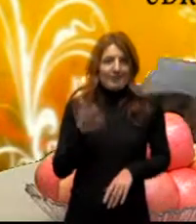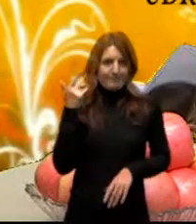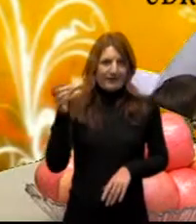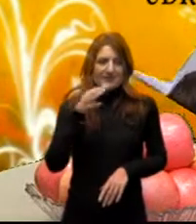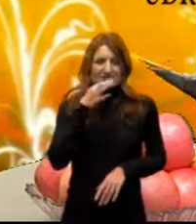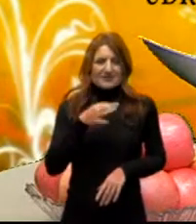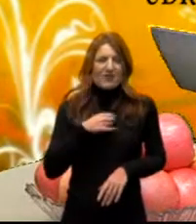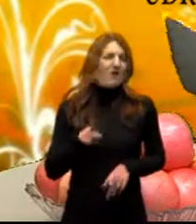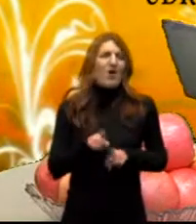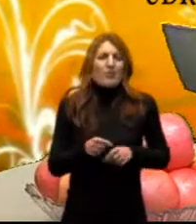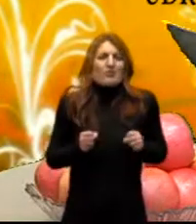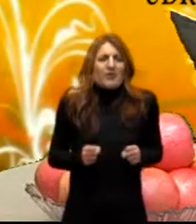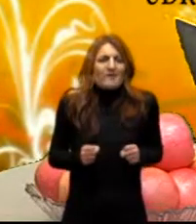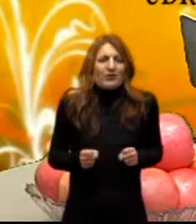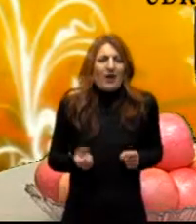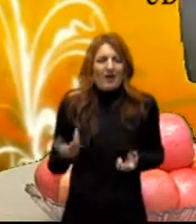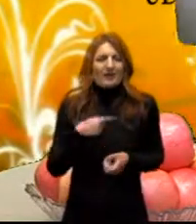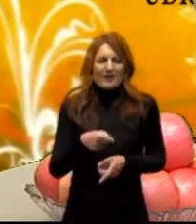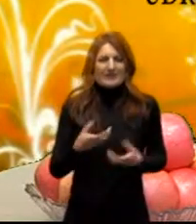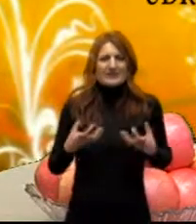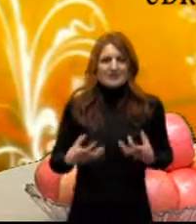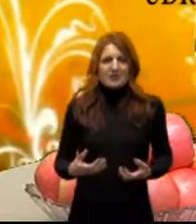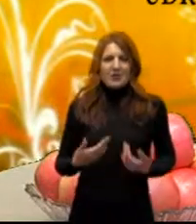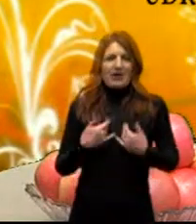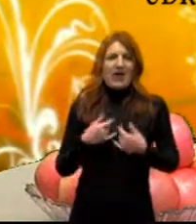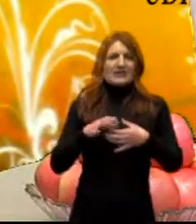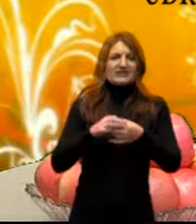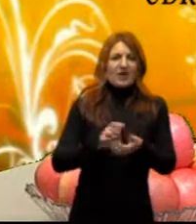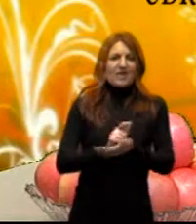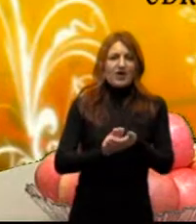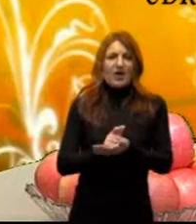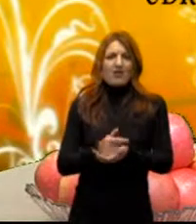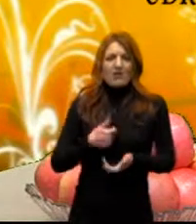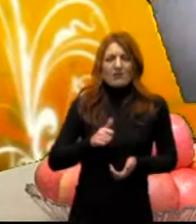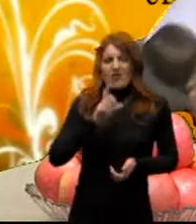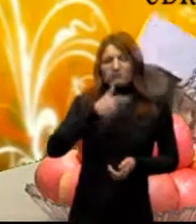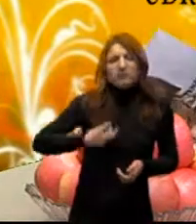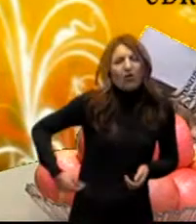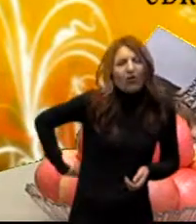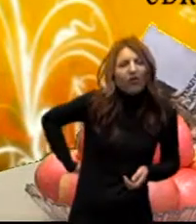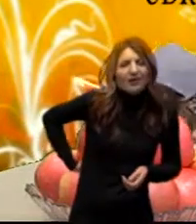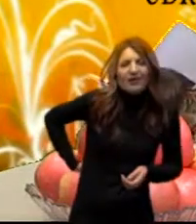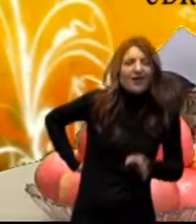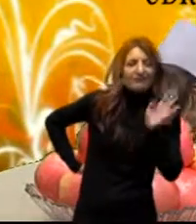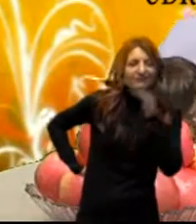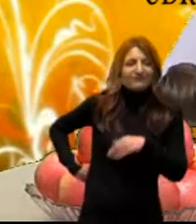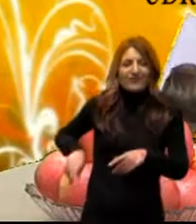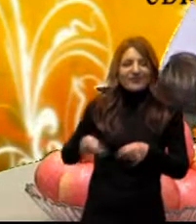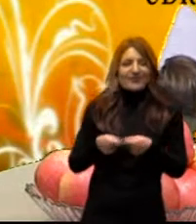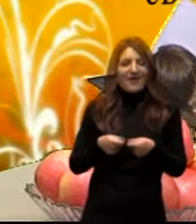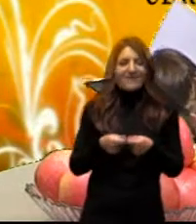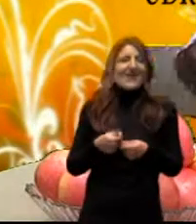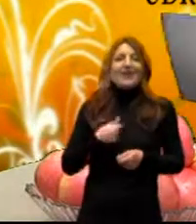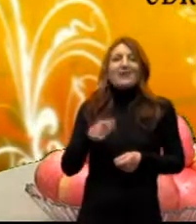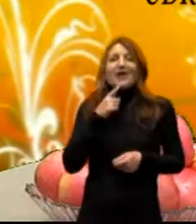ta napetost, te postukat sjedite, evo ja se cijelo vrijeme, zbilja me malo tu boli, ali nema sada veze. Ja. Sad ja ne